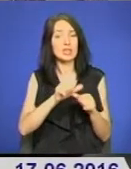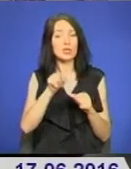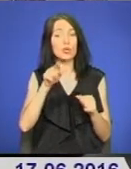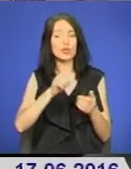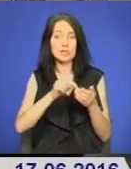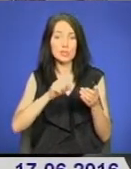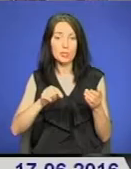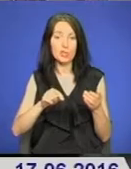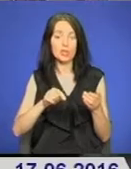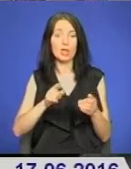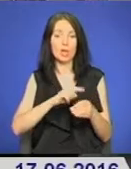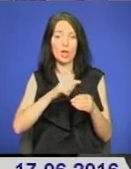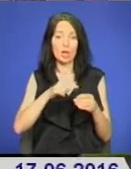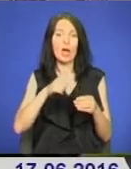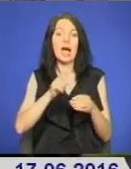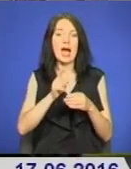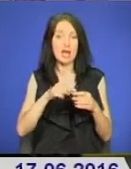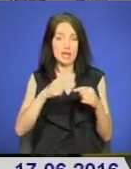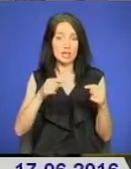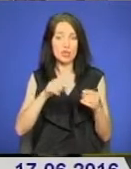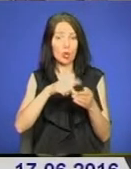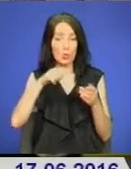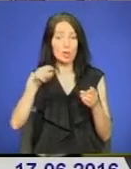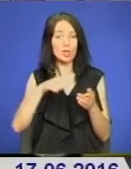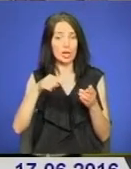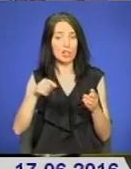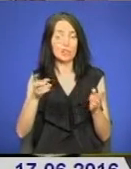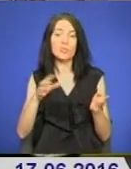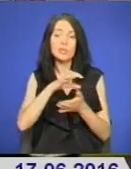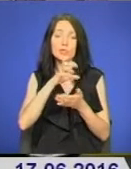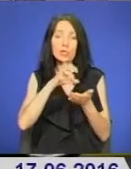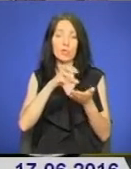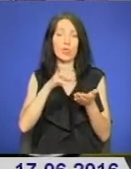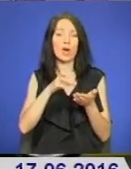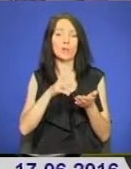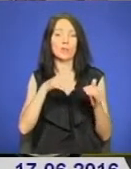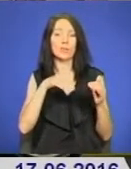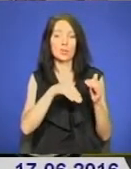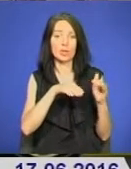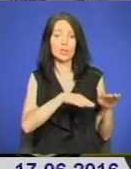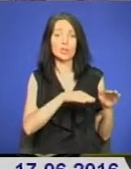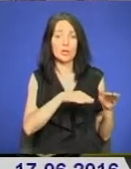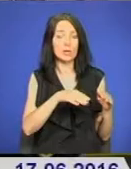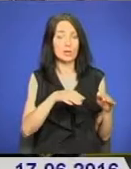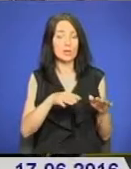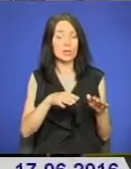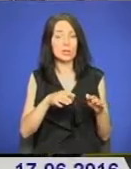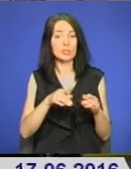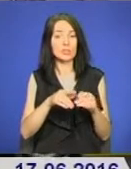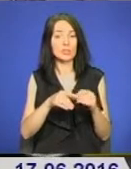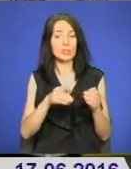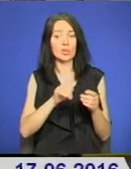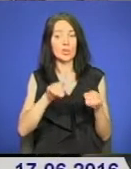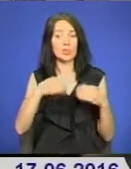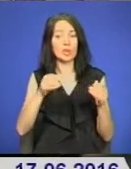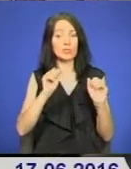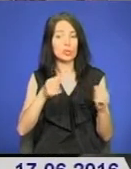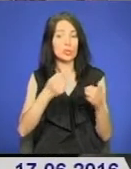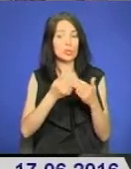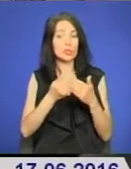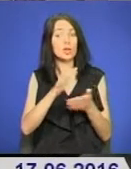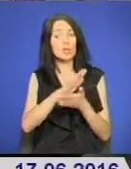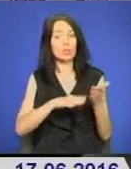її сфотографувати і зберігати в окремому місці. Це дасть можливість в подальшому, якщо, не дай Боже,